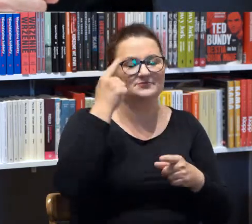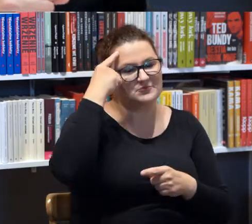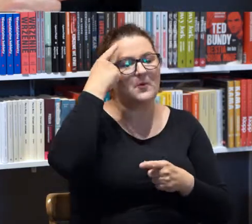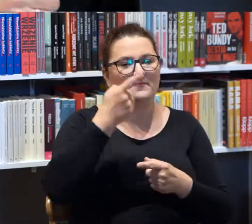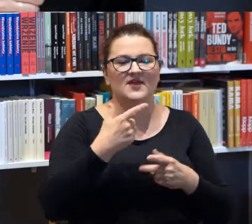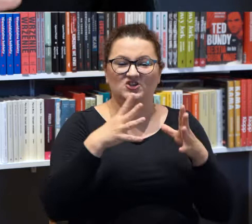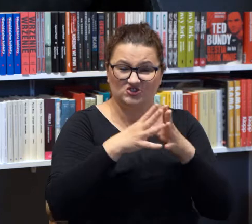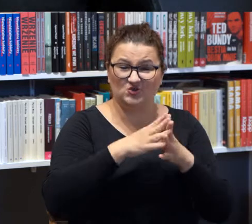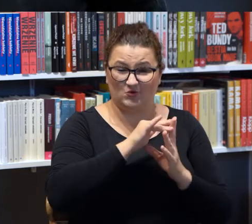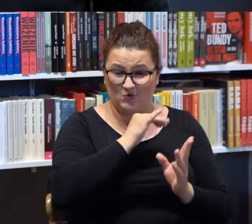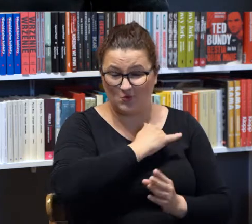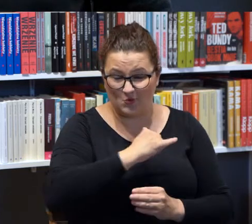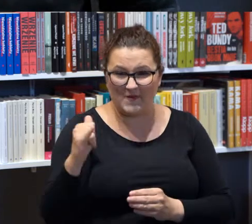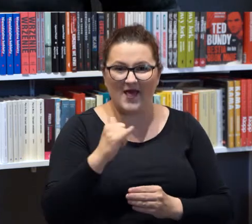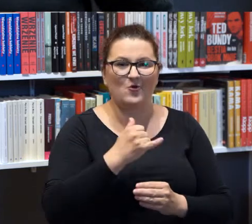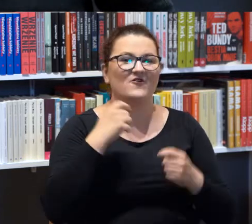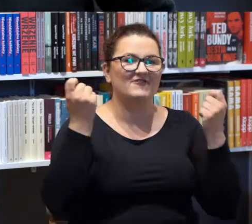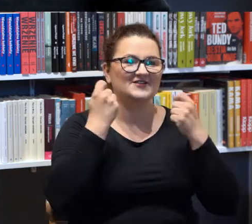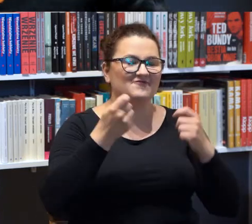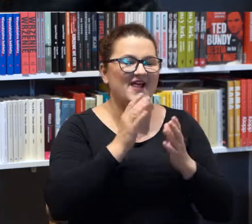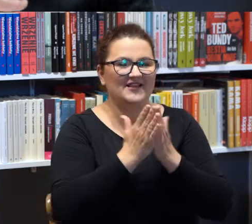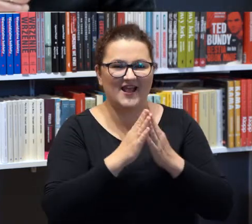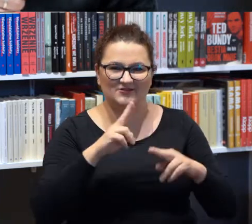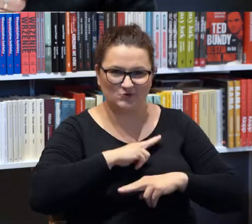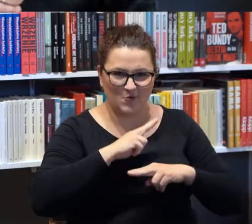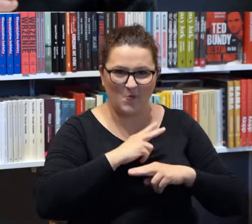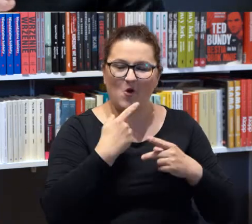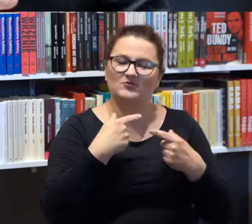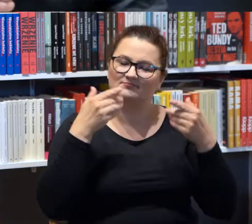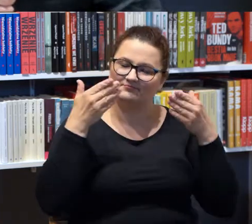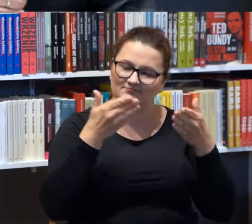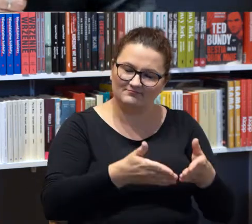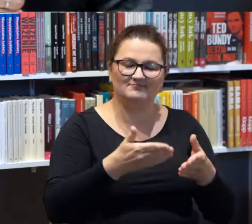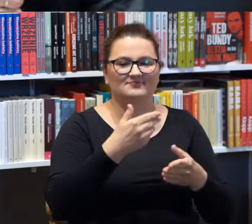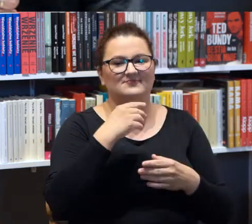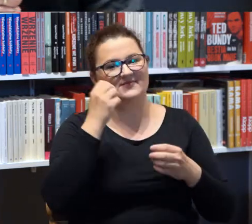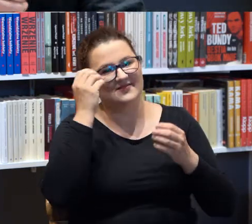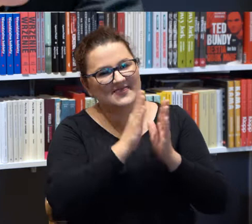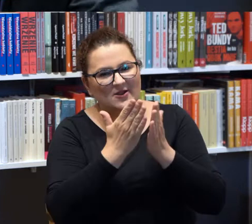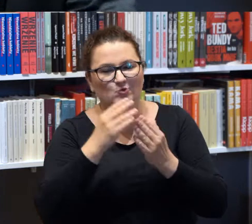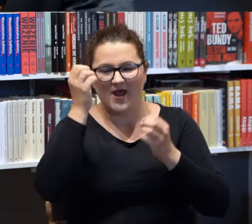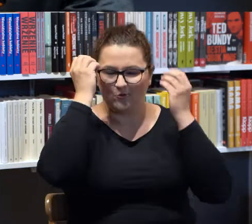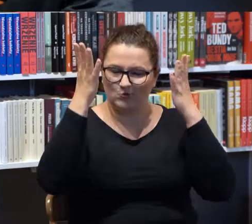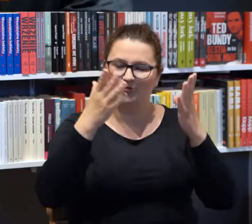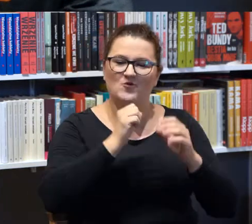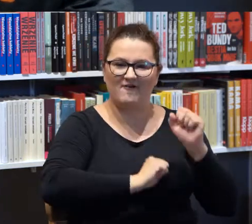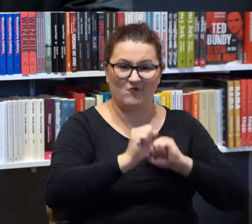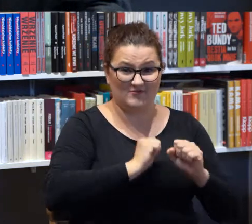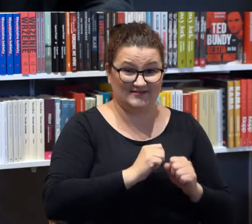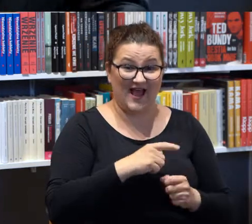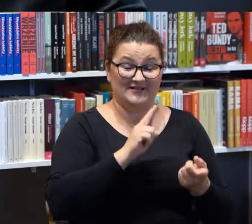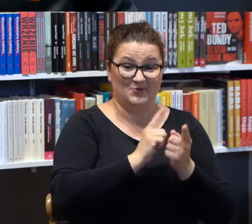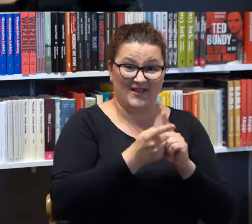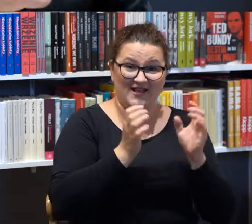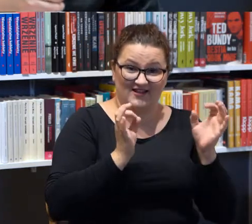10. edycja Festiwalu Literacki Sopot jest poświęcona literaturze i kulturze włoskiej. Nasze spotkanie na polski język migowy będą